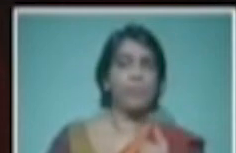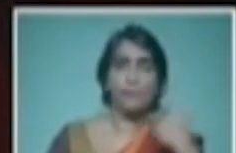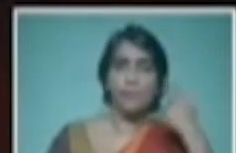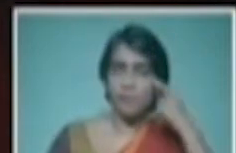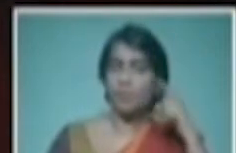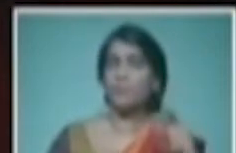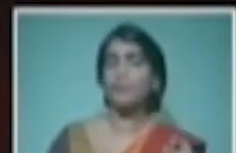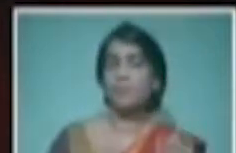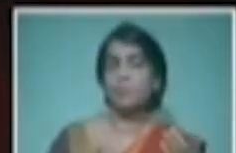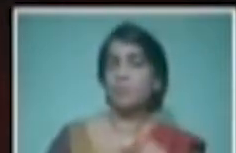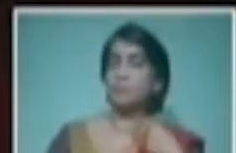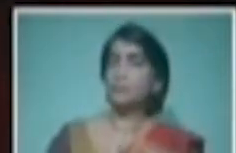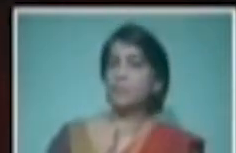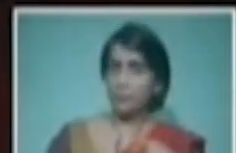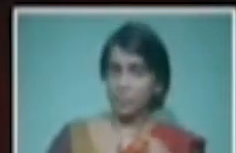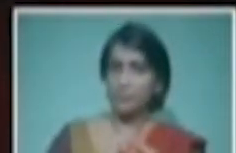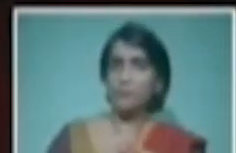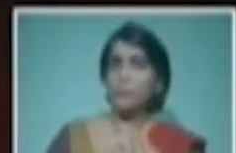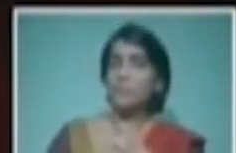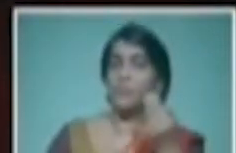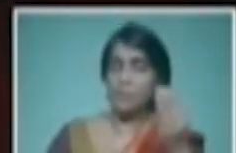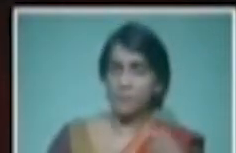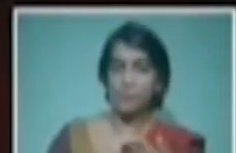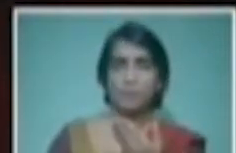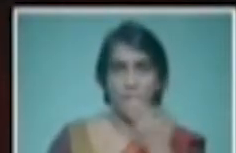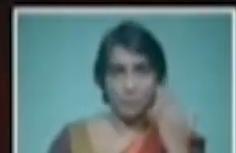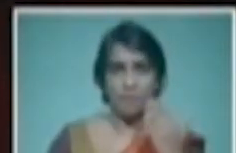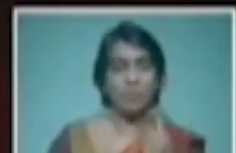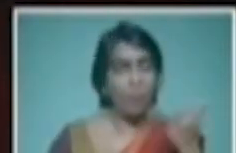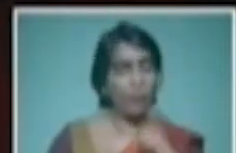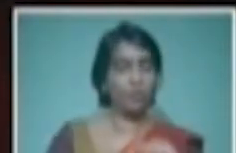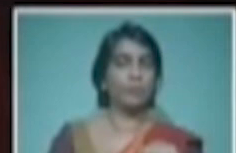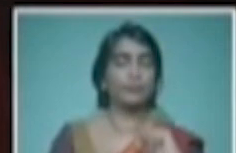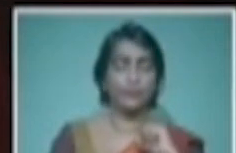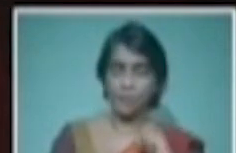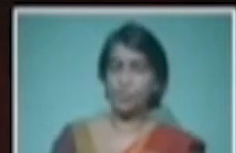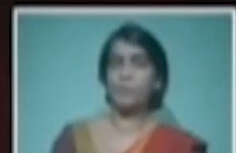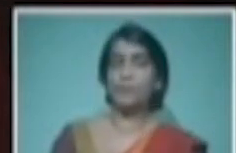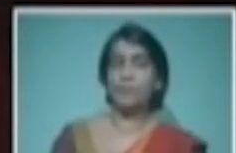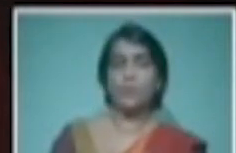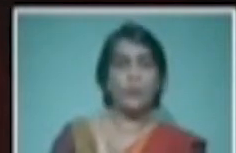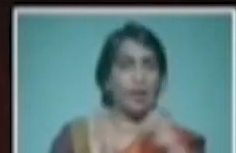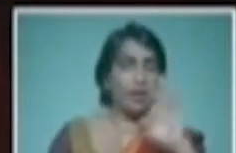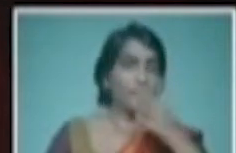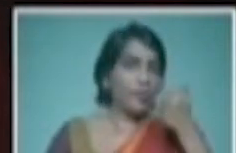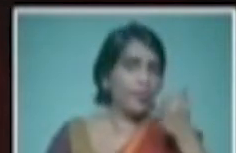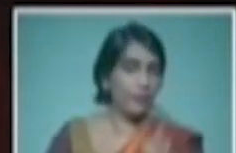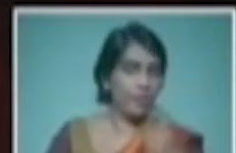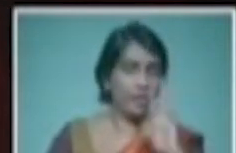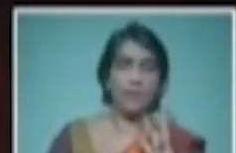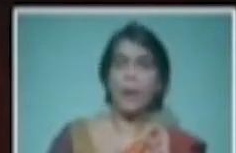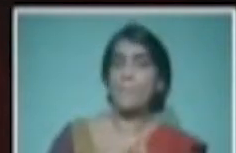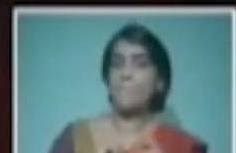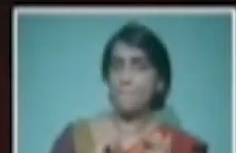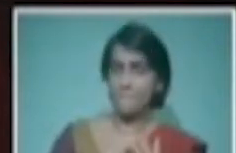ඒක අපේ රටට ලබා දිය හැකි අලුත් ශක්තියක්. ජාතික වැදගත්කමකින් යුත් ගැටලුවක්